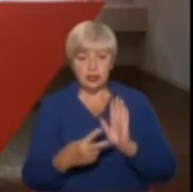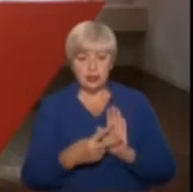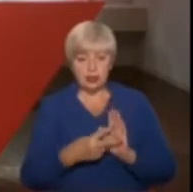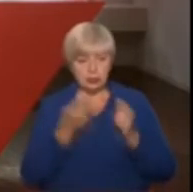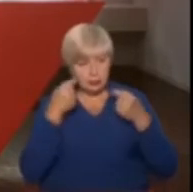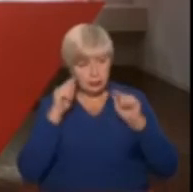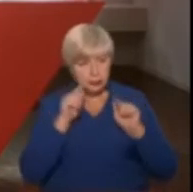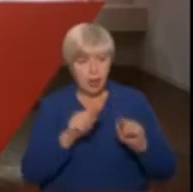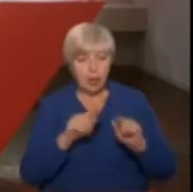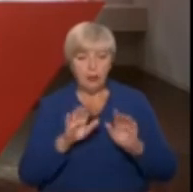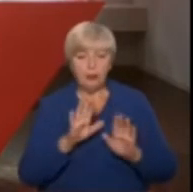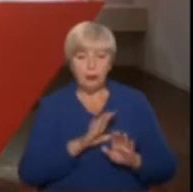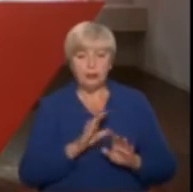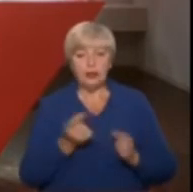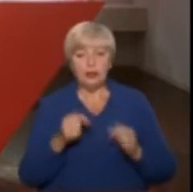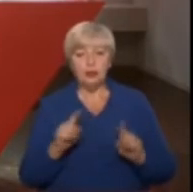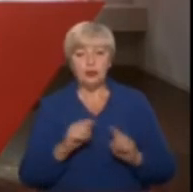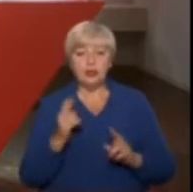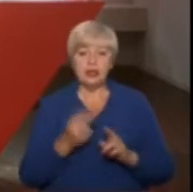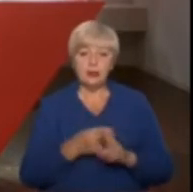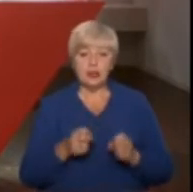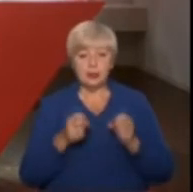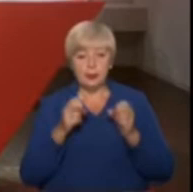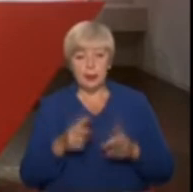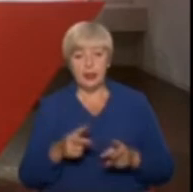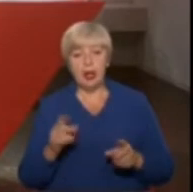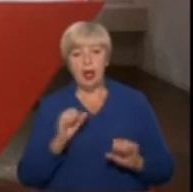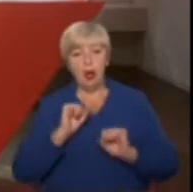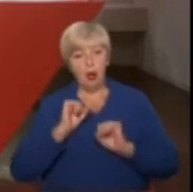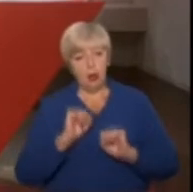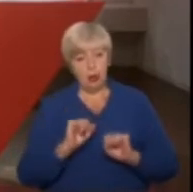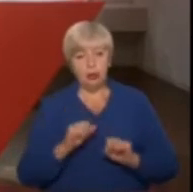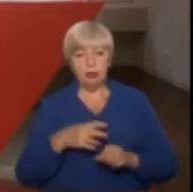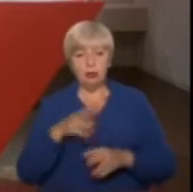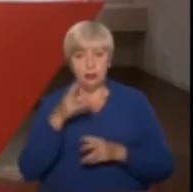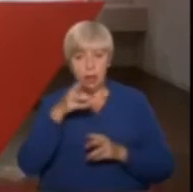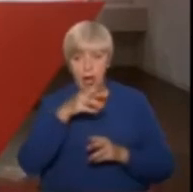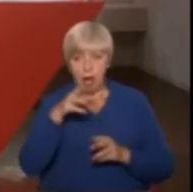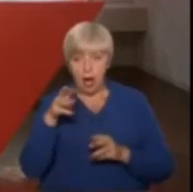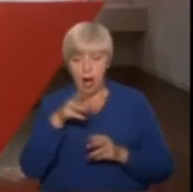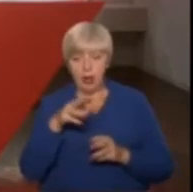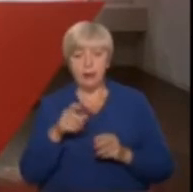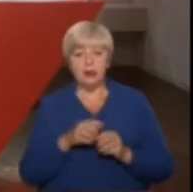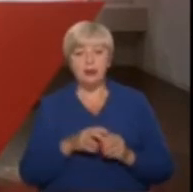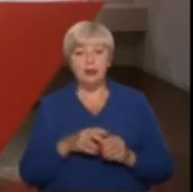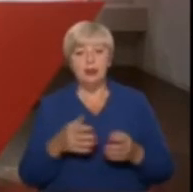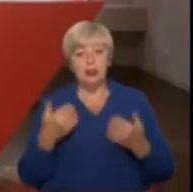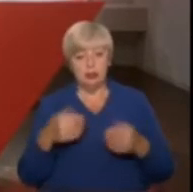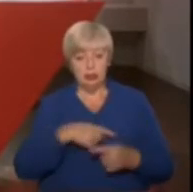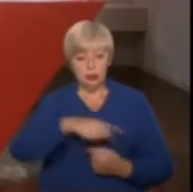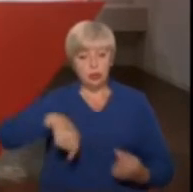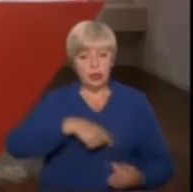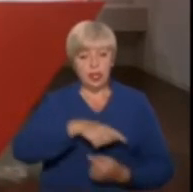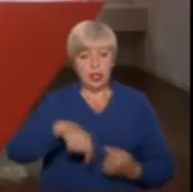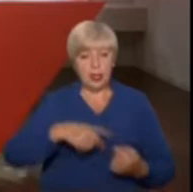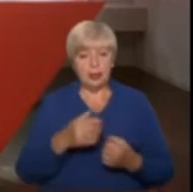на тому, що це безпека, безпосередньо безпека, тобто охорона, камери, турнікети. Вже зараз, у 2020-му, в